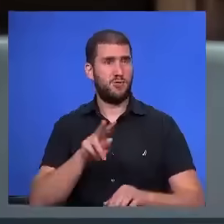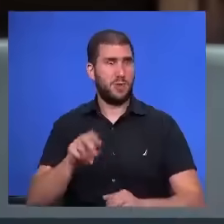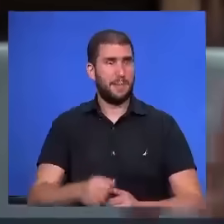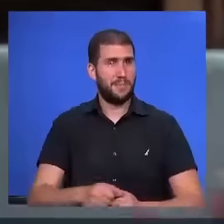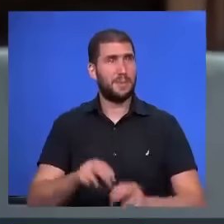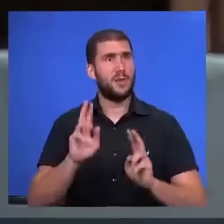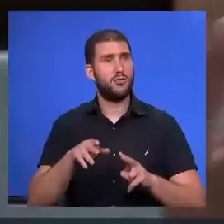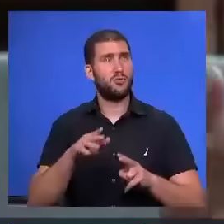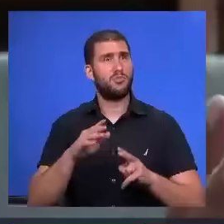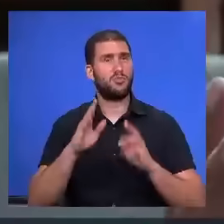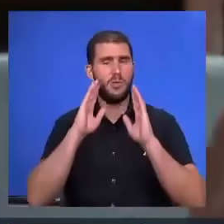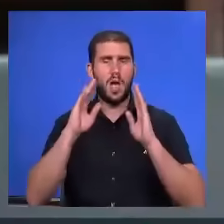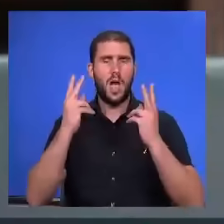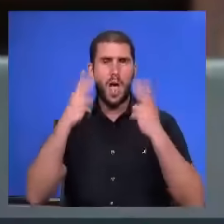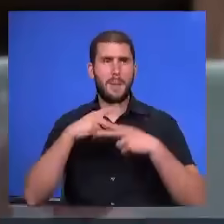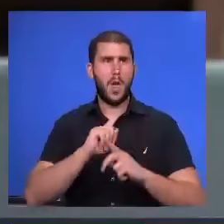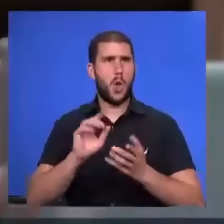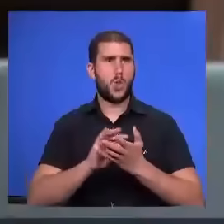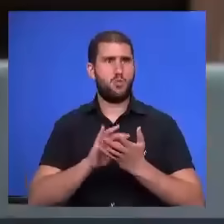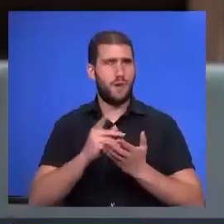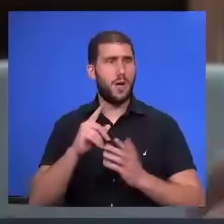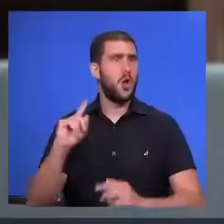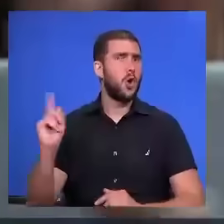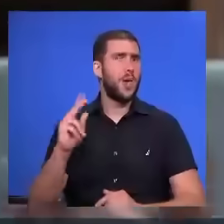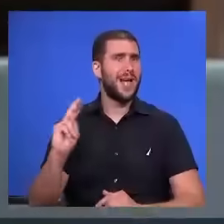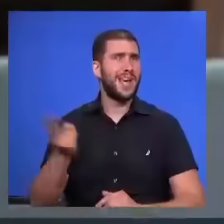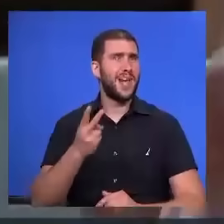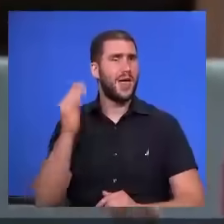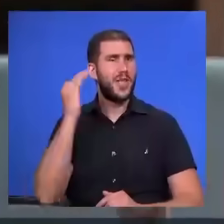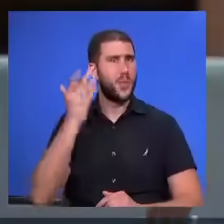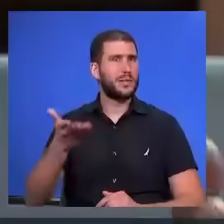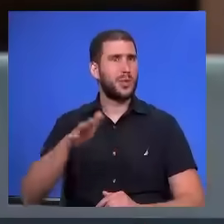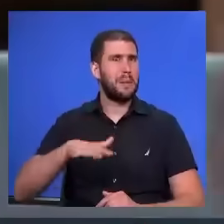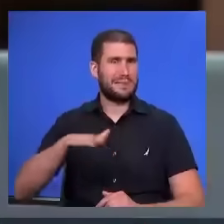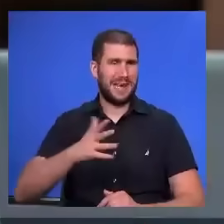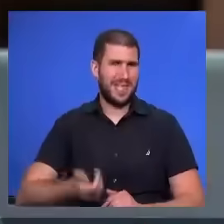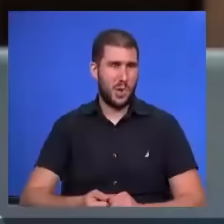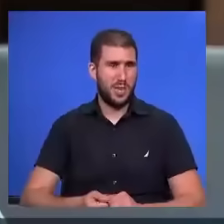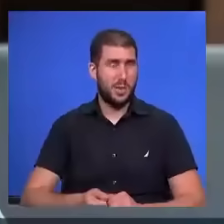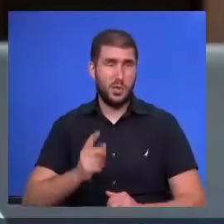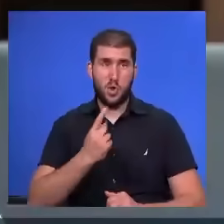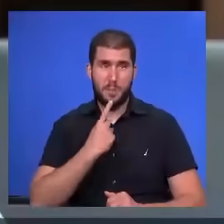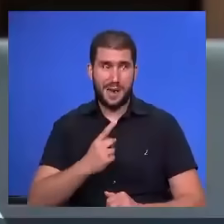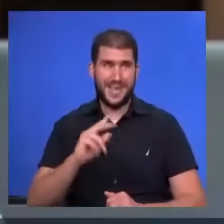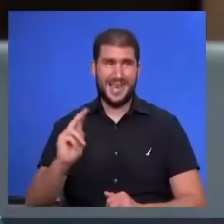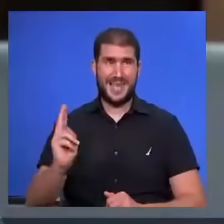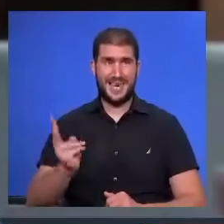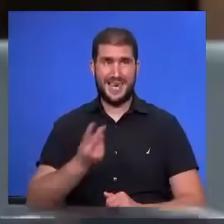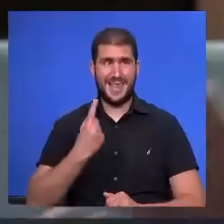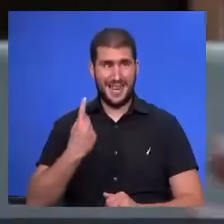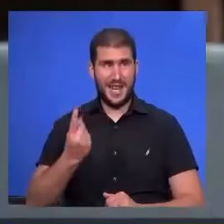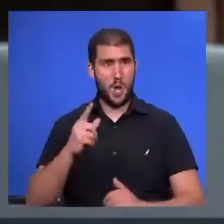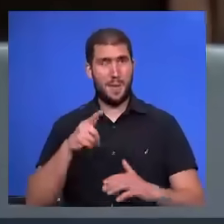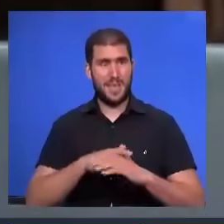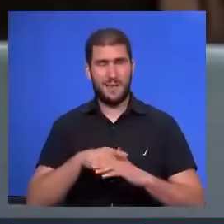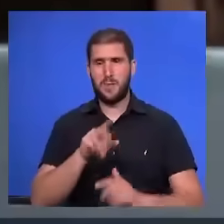יש אמנה לא כתובה בין כל הקהילות הדרוזיות במזרח התיכון, שאומרת שקהילה אחת לא